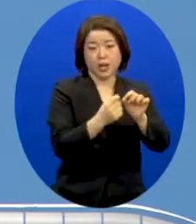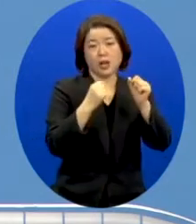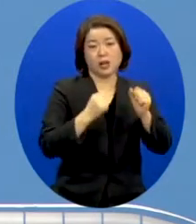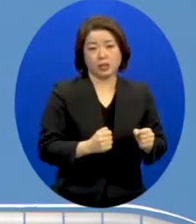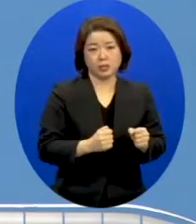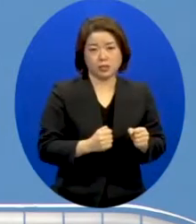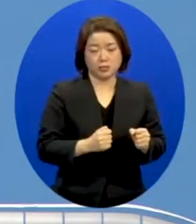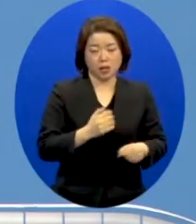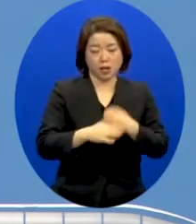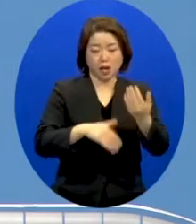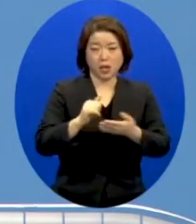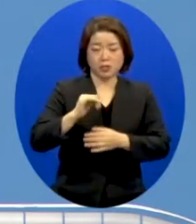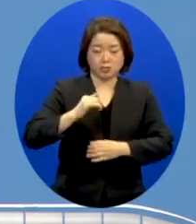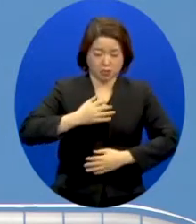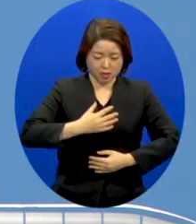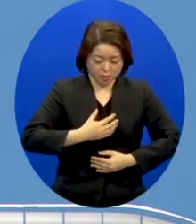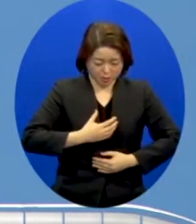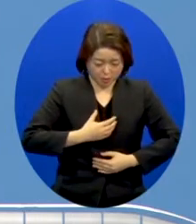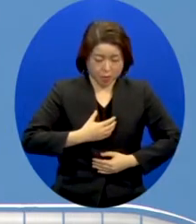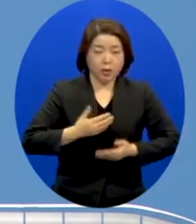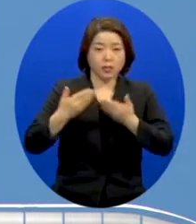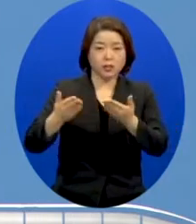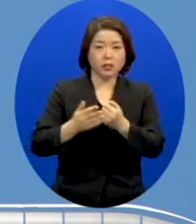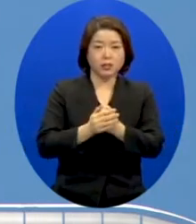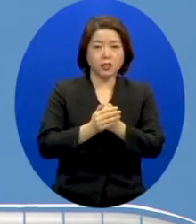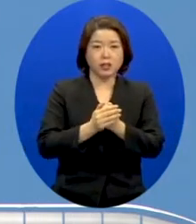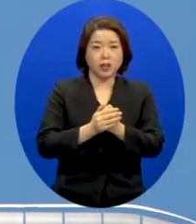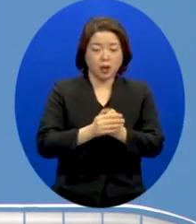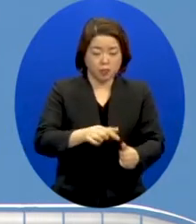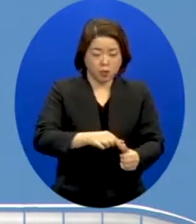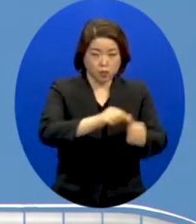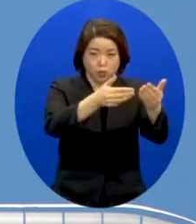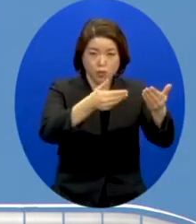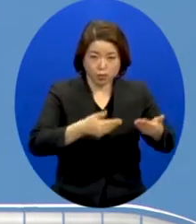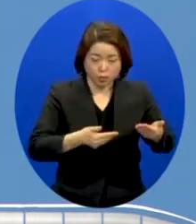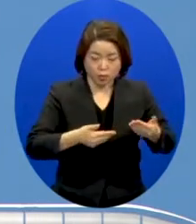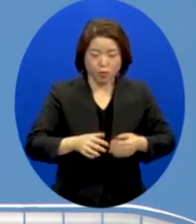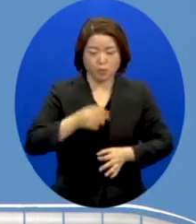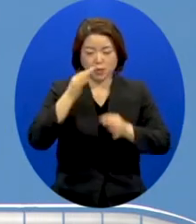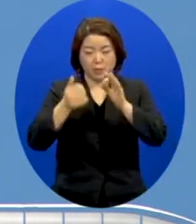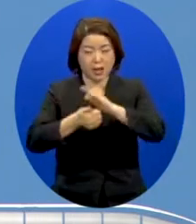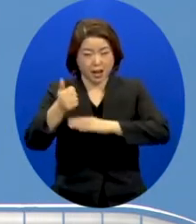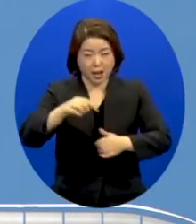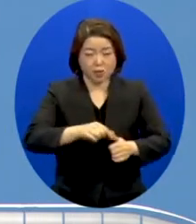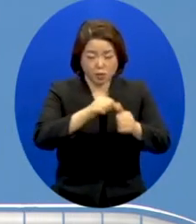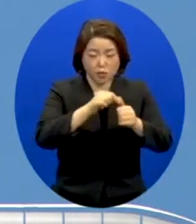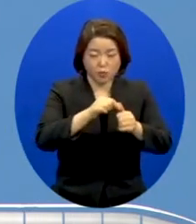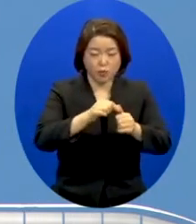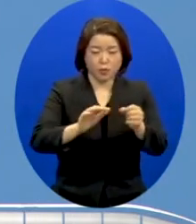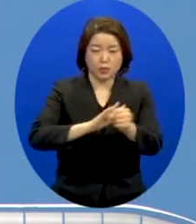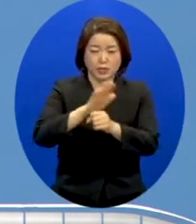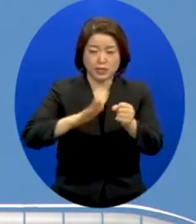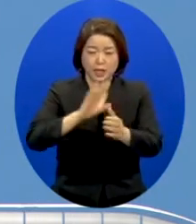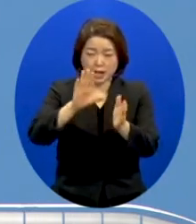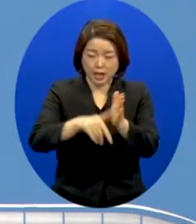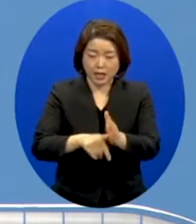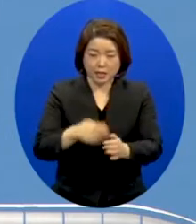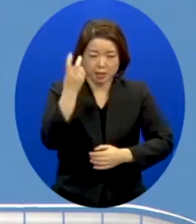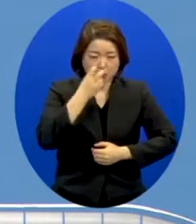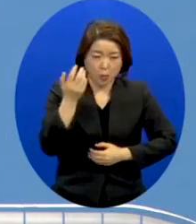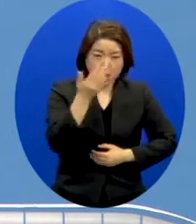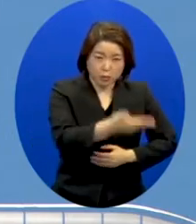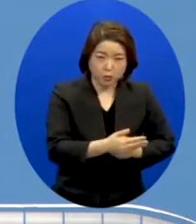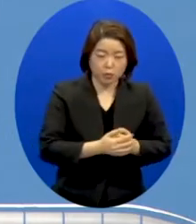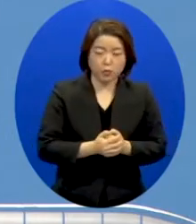소원을 이루어 주셨고 다윗이 부르짖을 때에 구원 해주셨고 하나님을 사랑할 때 지켜 주셨고 악한